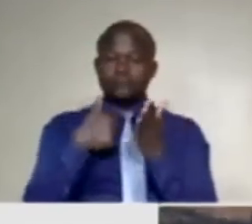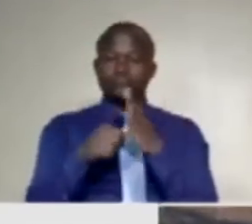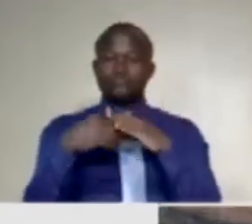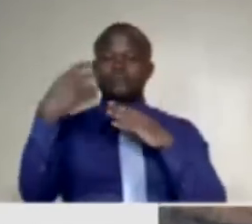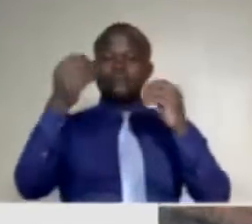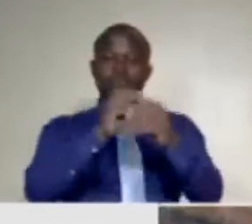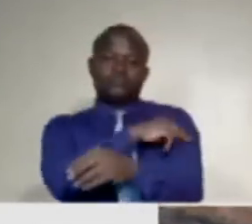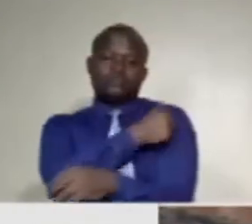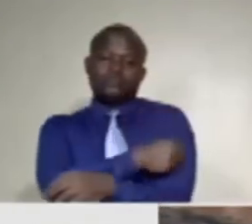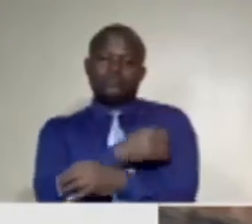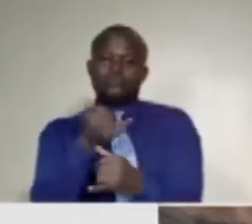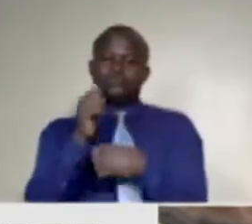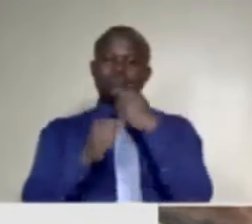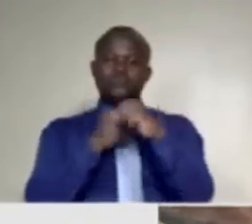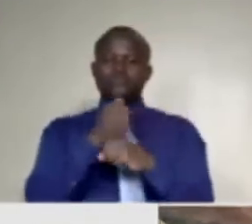kwa muganga. Uyu mwaka